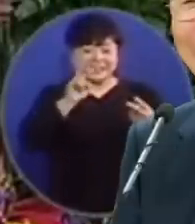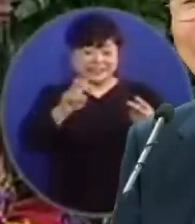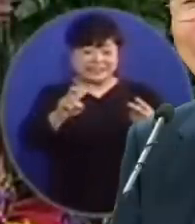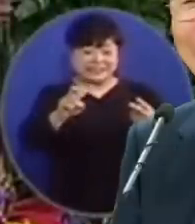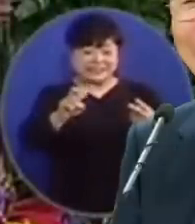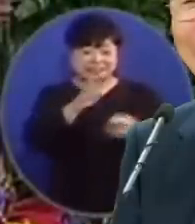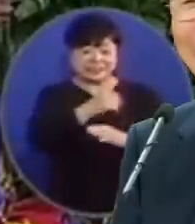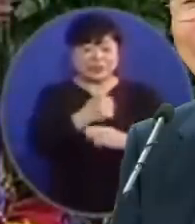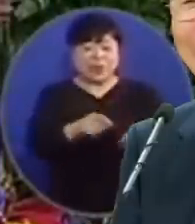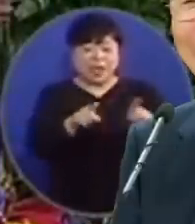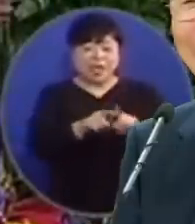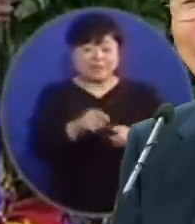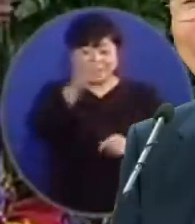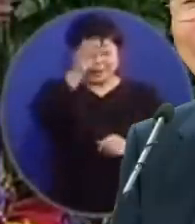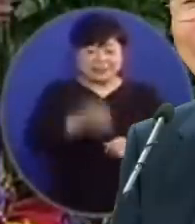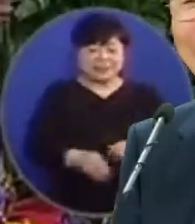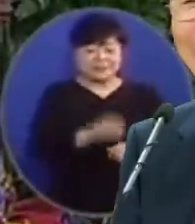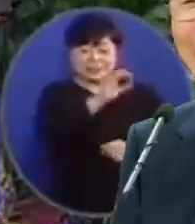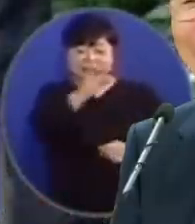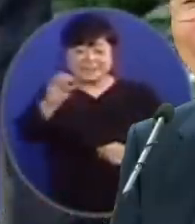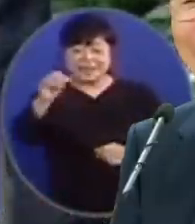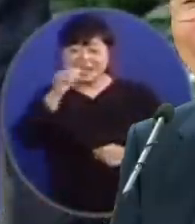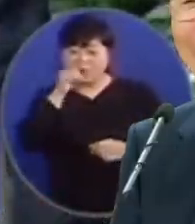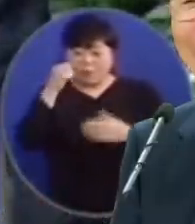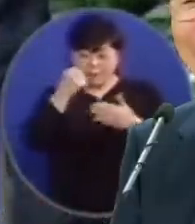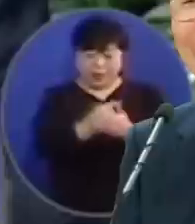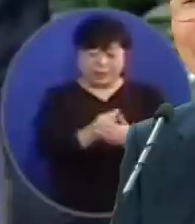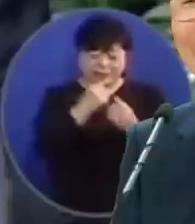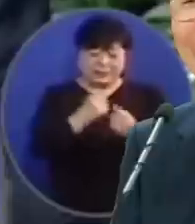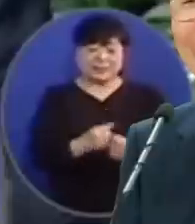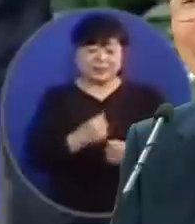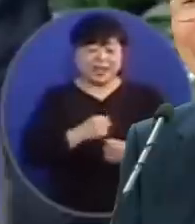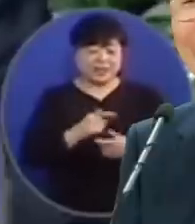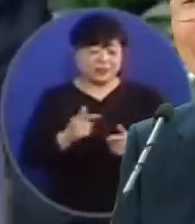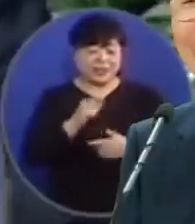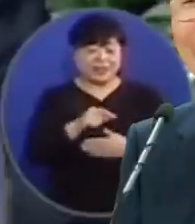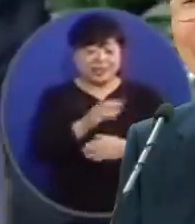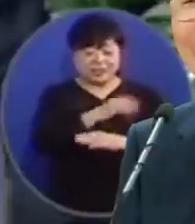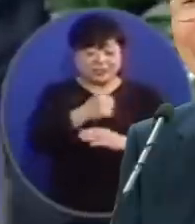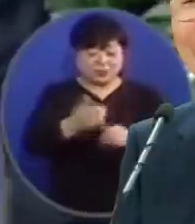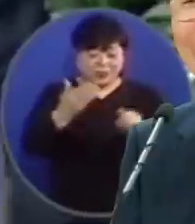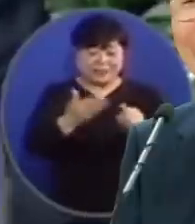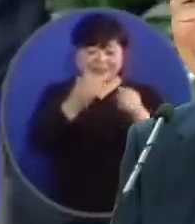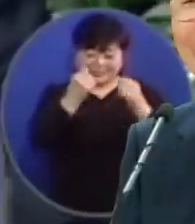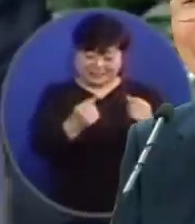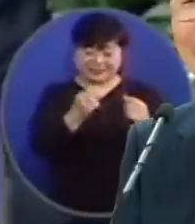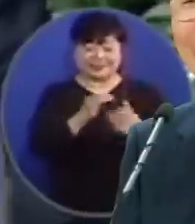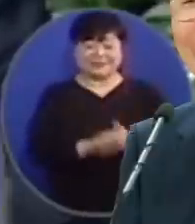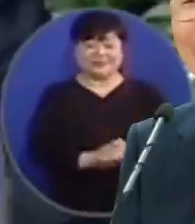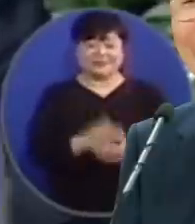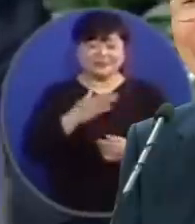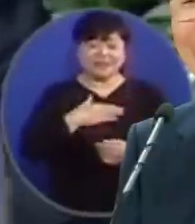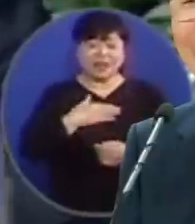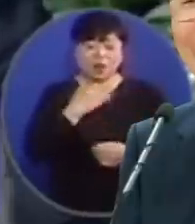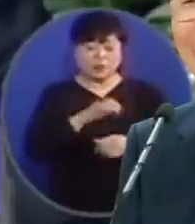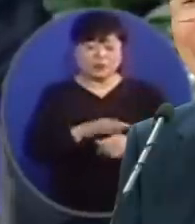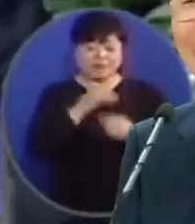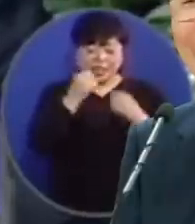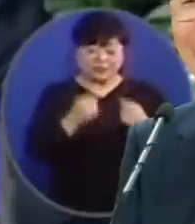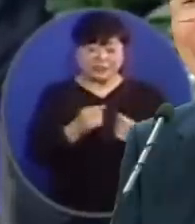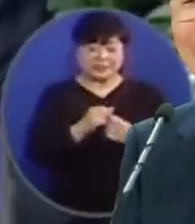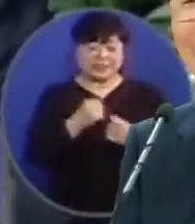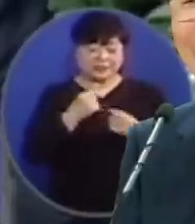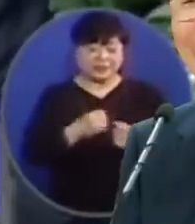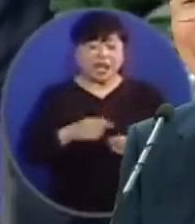내가 그리스도와 함께 십자가에 못 박였나니 이제 내가 산 것은 내가 아니요 내 안에 그리스도께서 사신 것이라. 내가 이 육체 가운데 사는